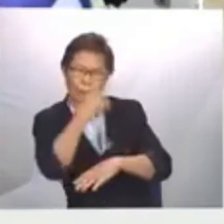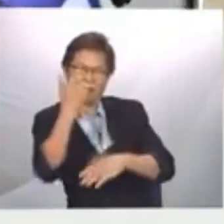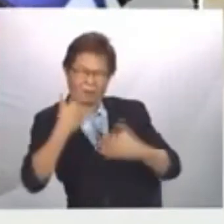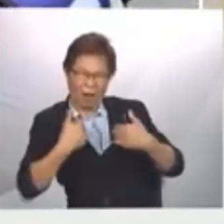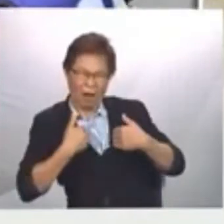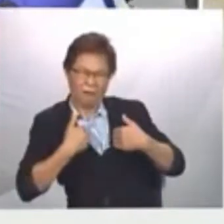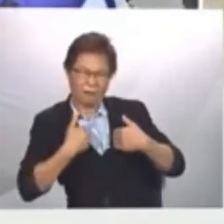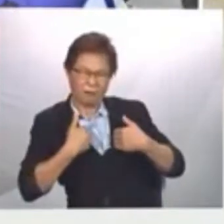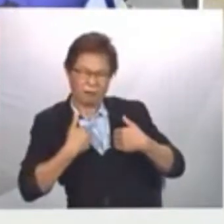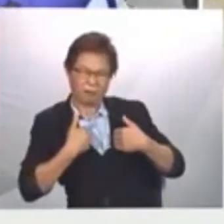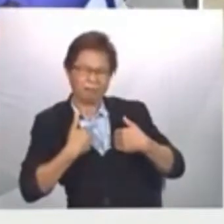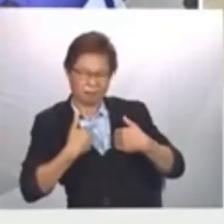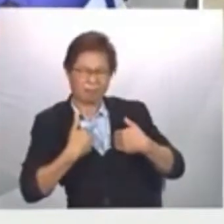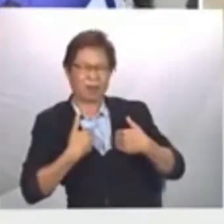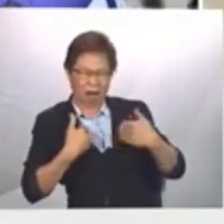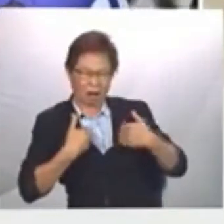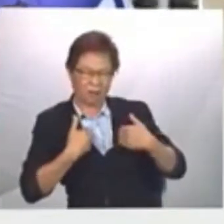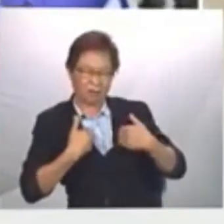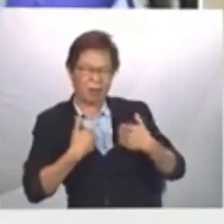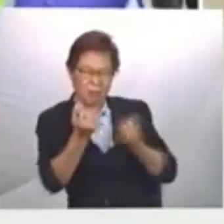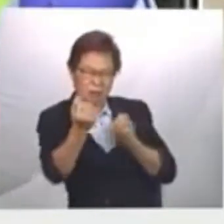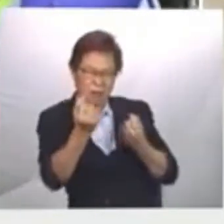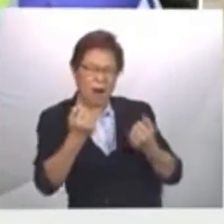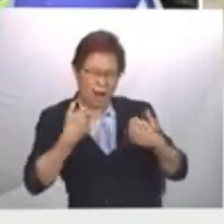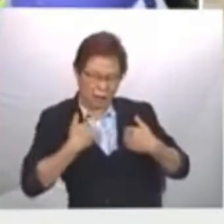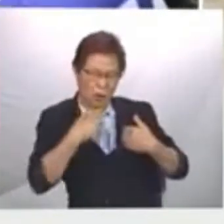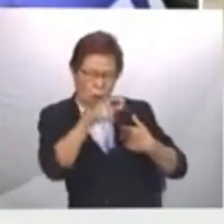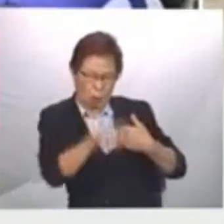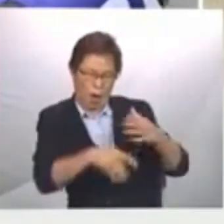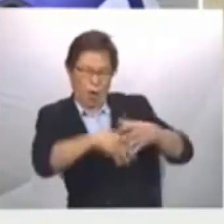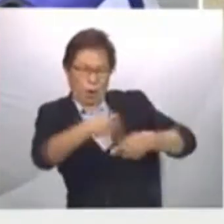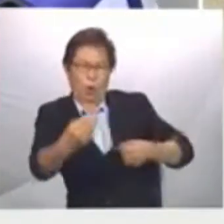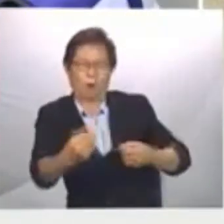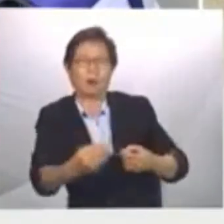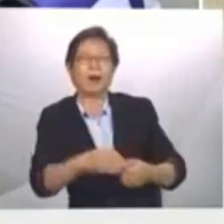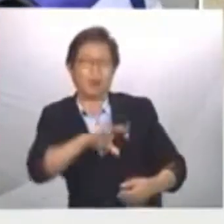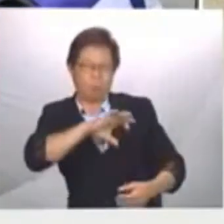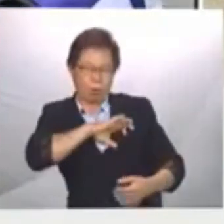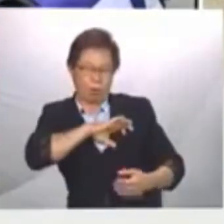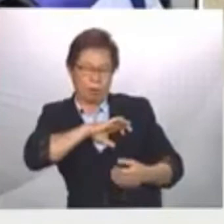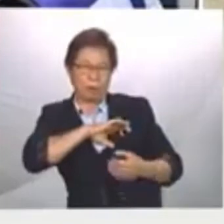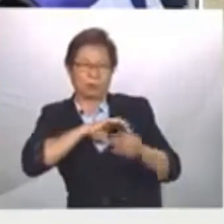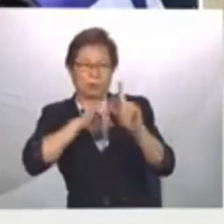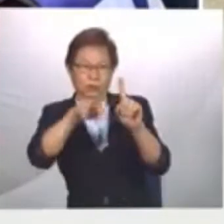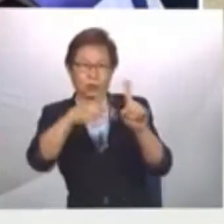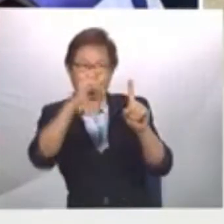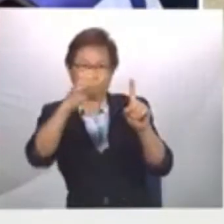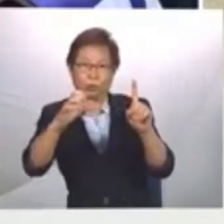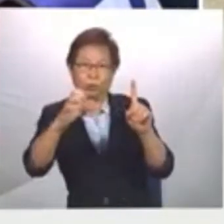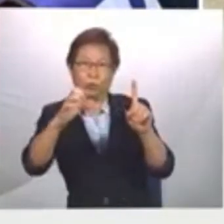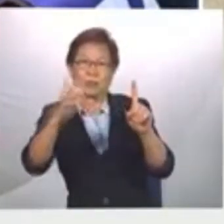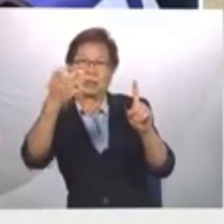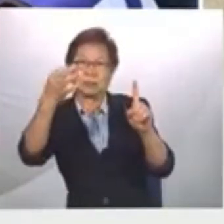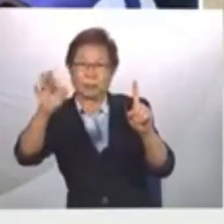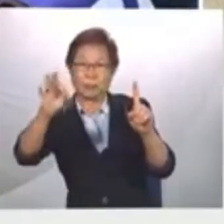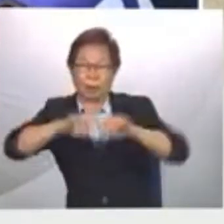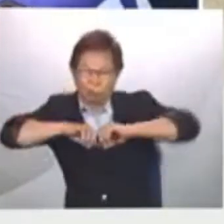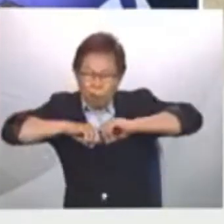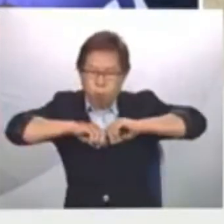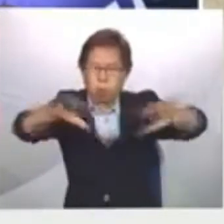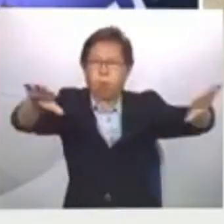keluar dan sebagainya. Dan pihak PDRM juga membuat 1,719 hebahan di seluruh